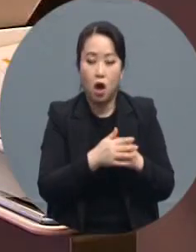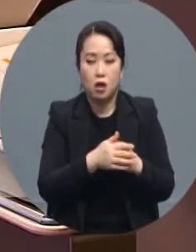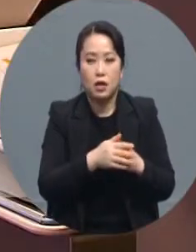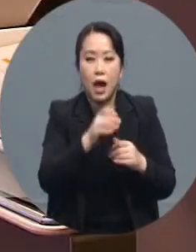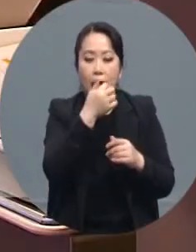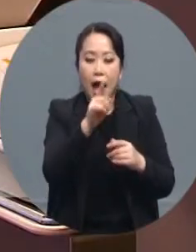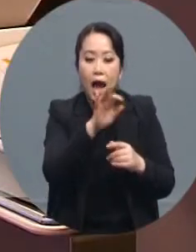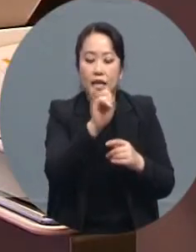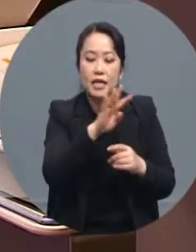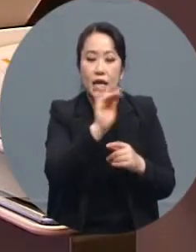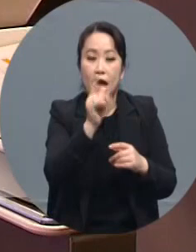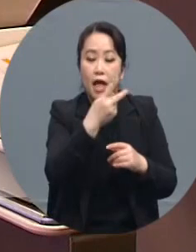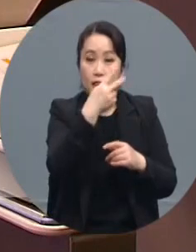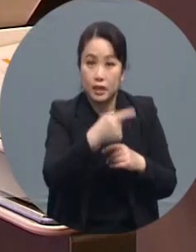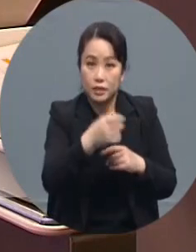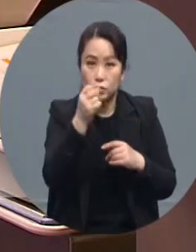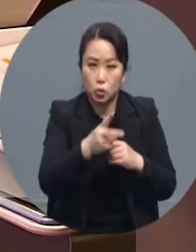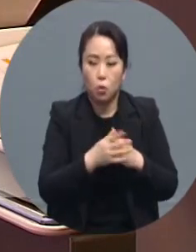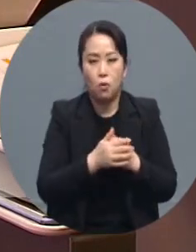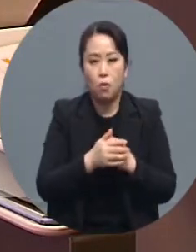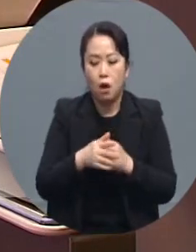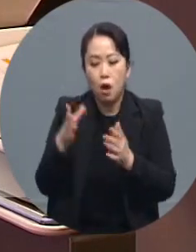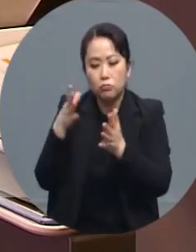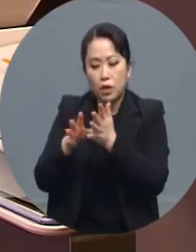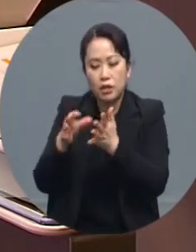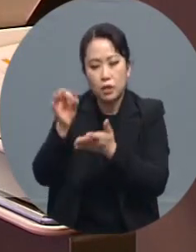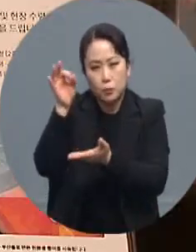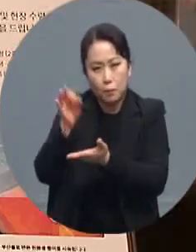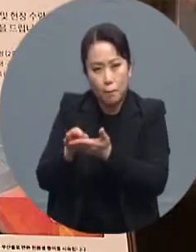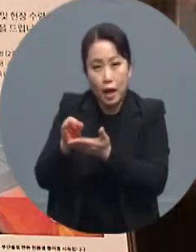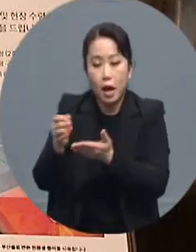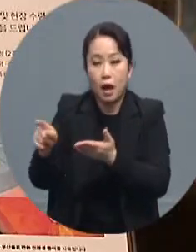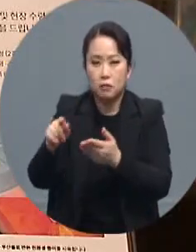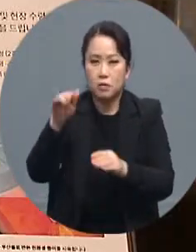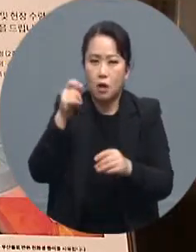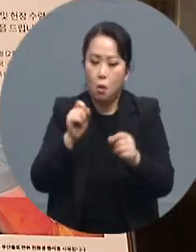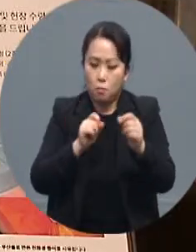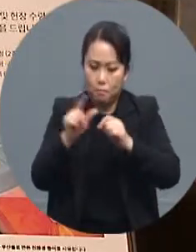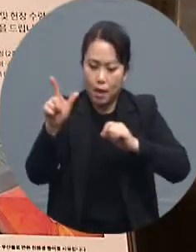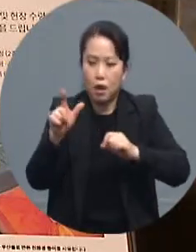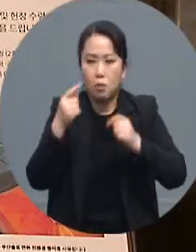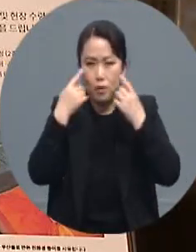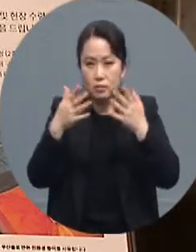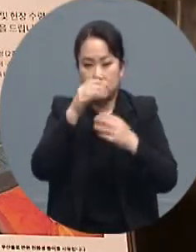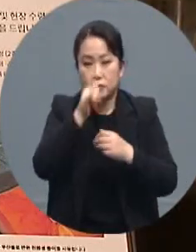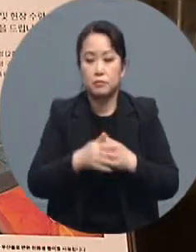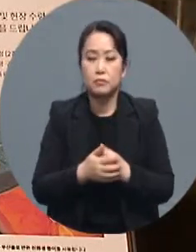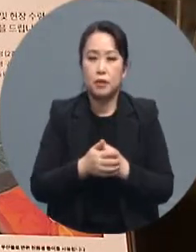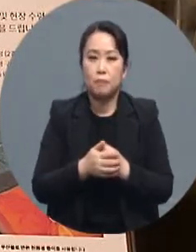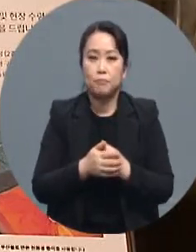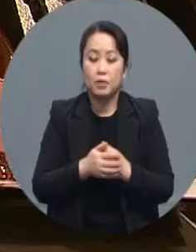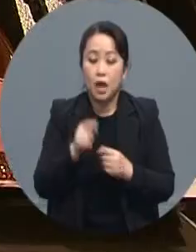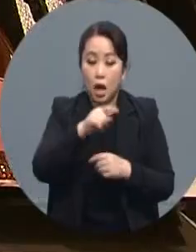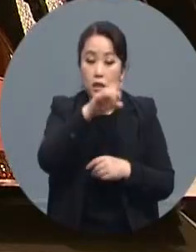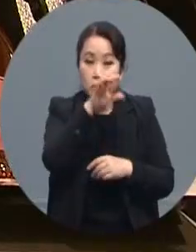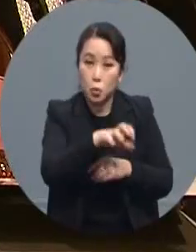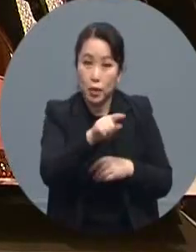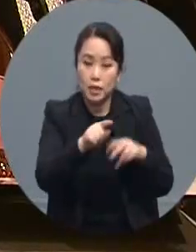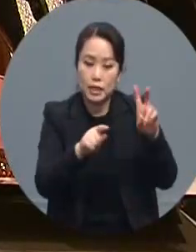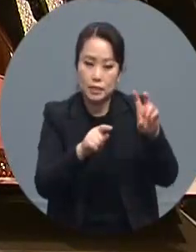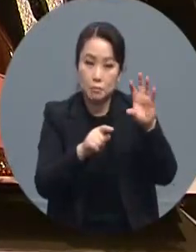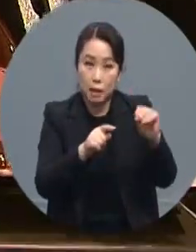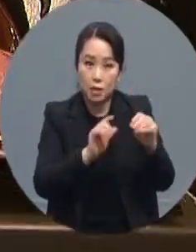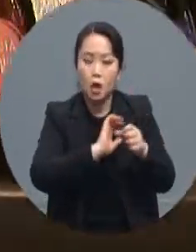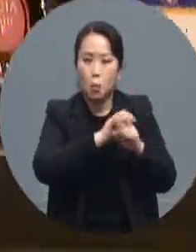또는 가격 대비 성능이 좋은 가성비 상품의 양극화가 뚜렷해진 겁니다. 한쪽에서는 20만